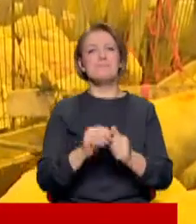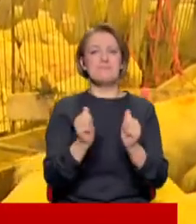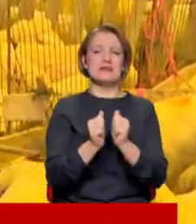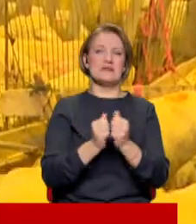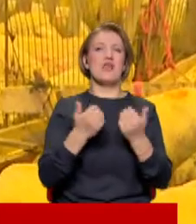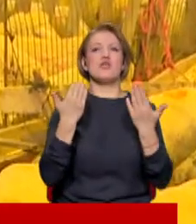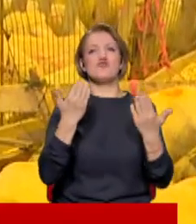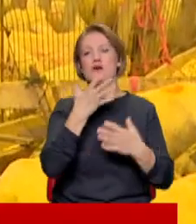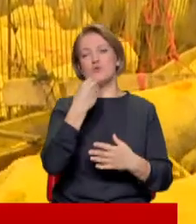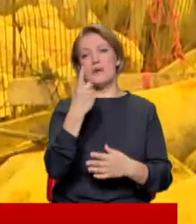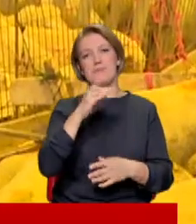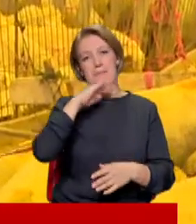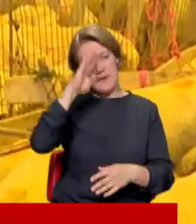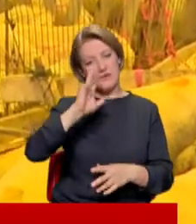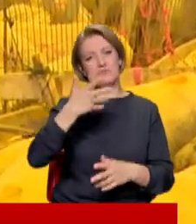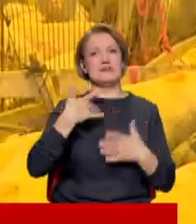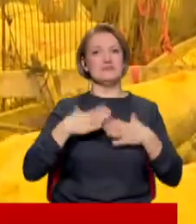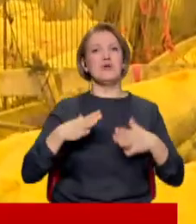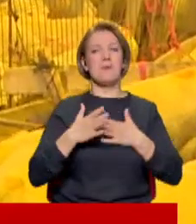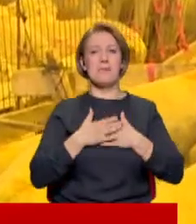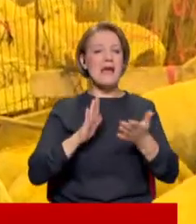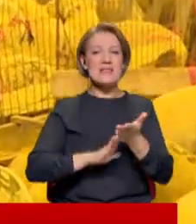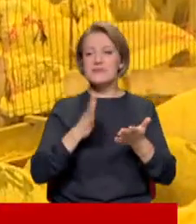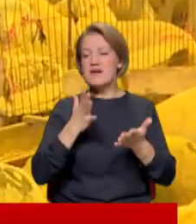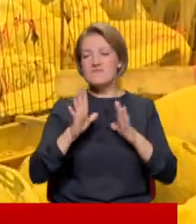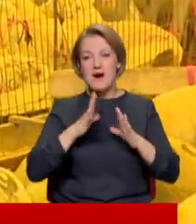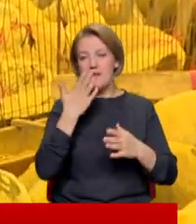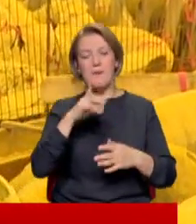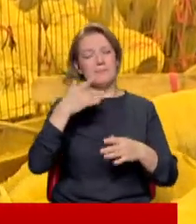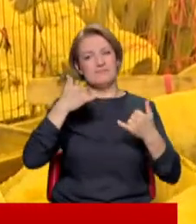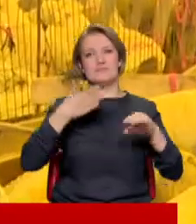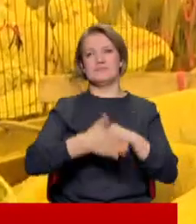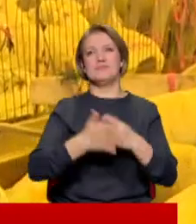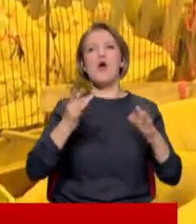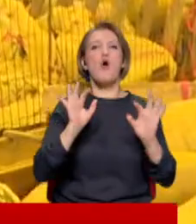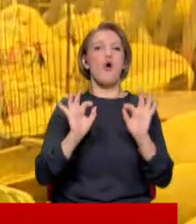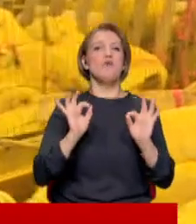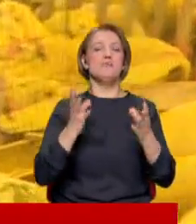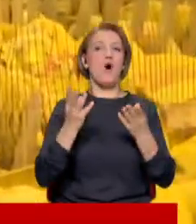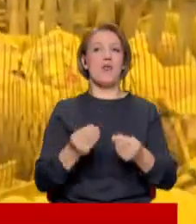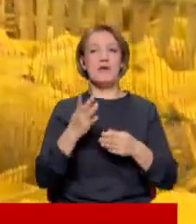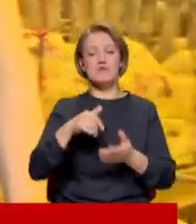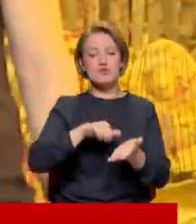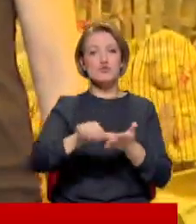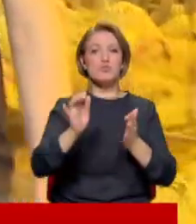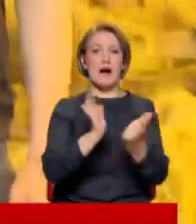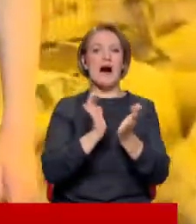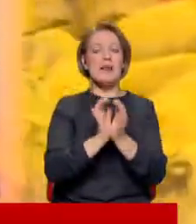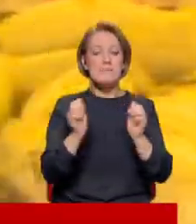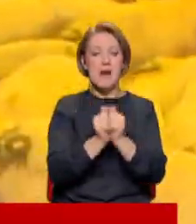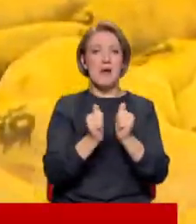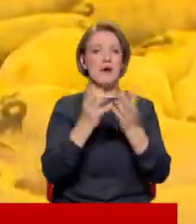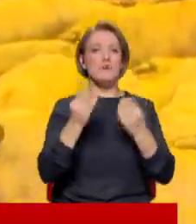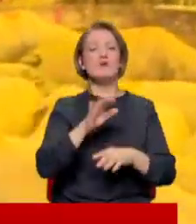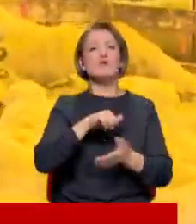Birlikte inşallah güzel bir bayram geçirmeyi düşünüyoruz. Yani. Elde ne varsa, avuçta ne varsa. Aynen, evet doğru. Önemli olan tüm aile bir arada olmak,